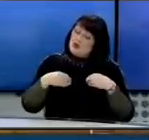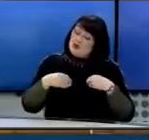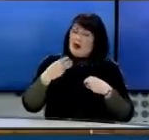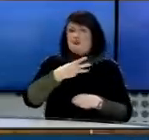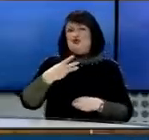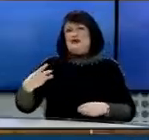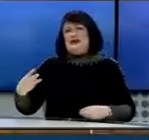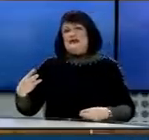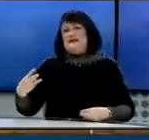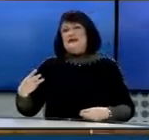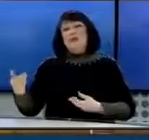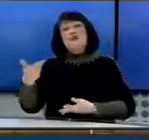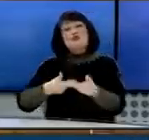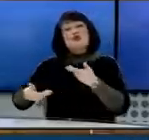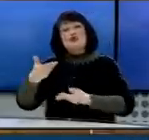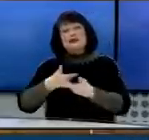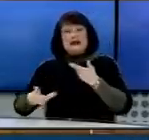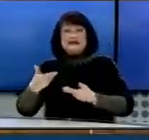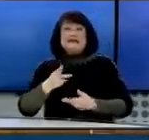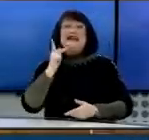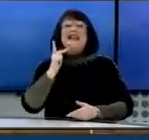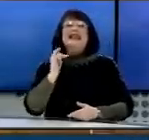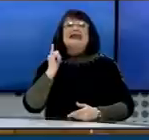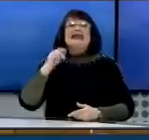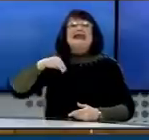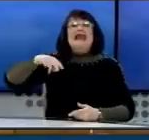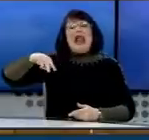και περισσότερες δημιουργικές προτάσεις από το κοινάλ.